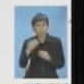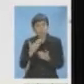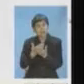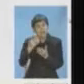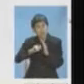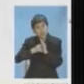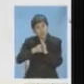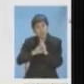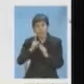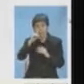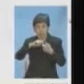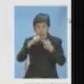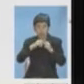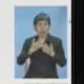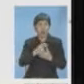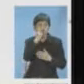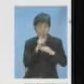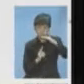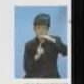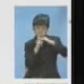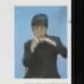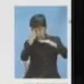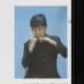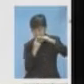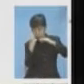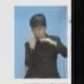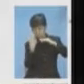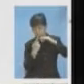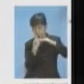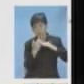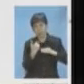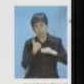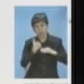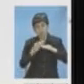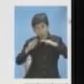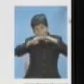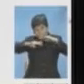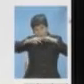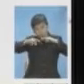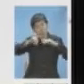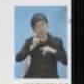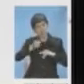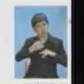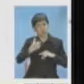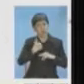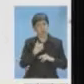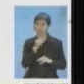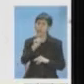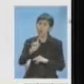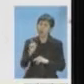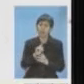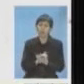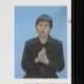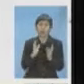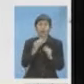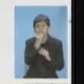ไม่มีเงินซ่อมรูโหว่ข้างบนเห็นรูโหว่ดำๆไหมครับมันมีรูโหว่อยู่ครับยังอยู่เลยครับจุดนี้อยู่ตรงไหนครับอยู่